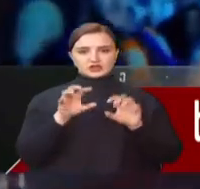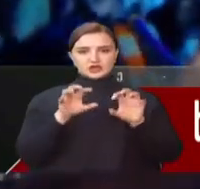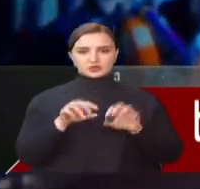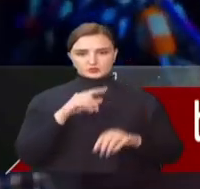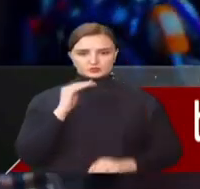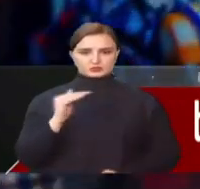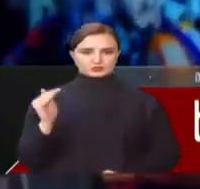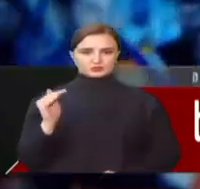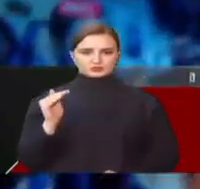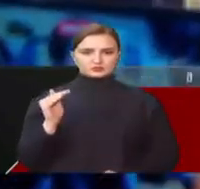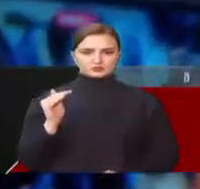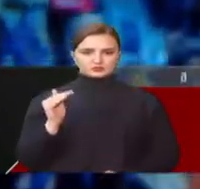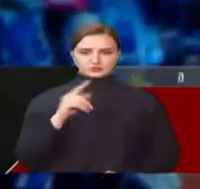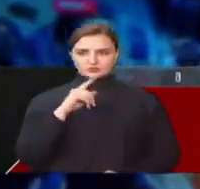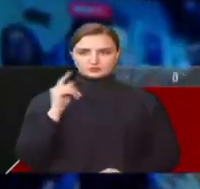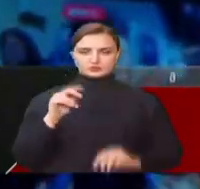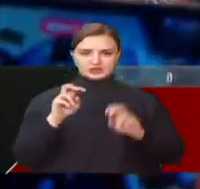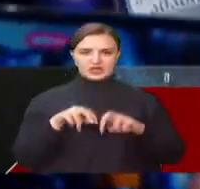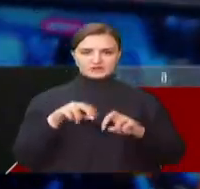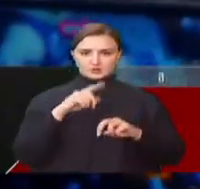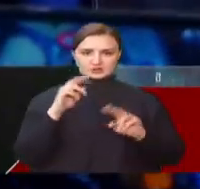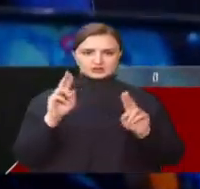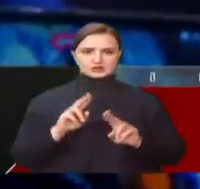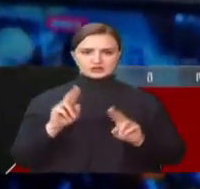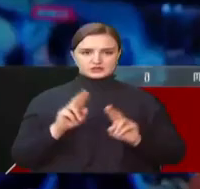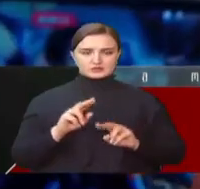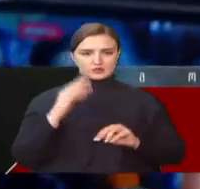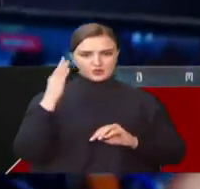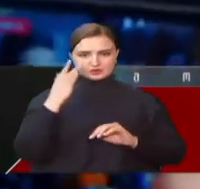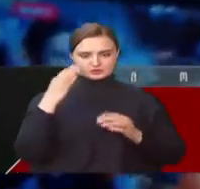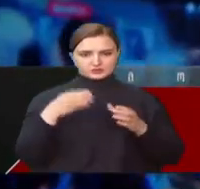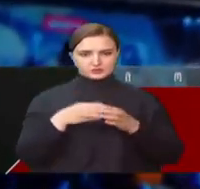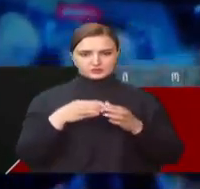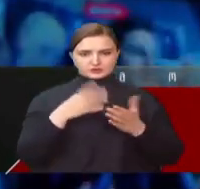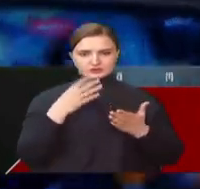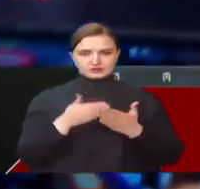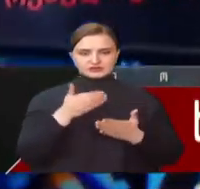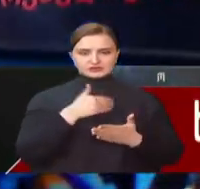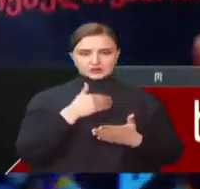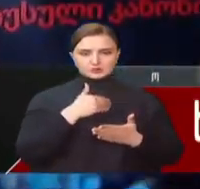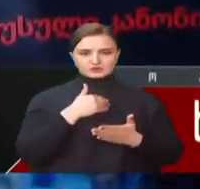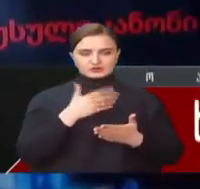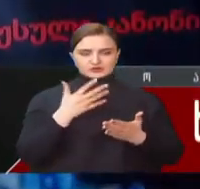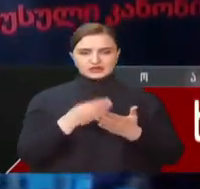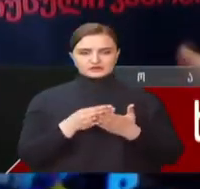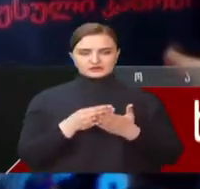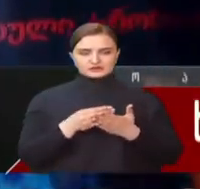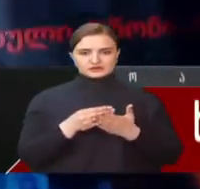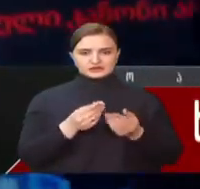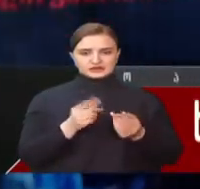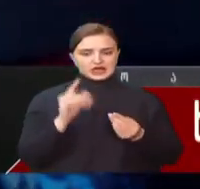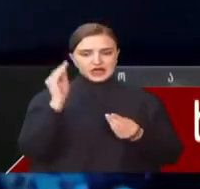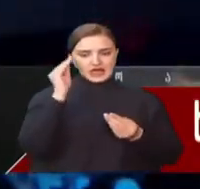შინაარსით და მისი განხილვაც მიმდინარეობს რუსული წესებით. Მართალმა გუნდმა მათთვის სასურველი, მათთვის თანხმობის მქონე